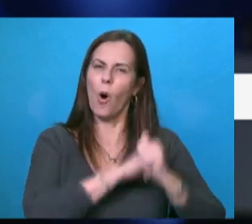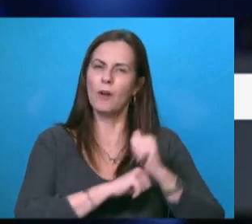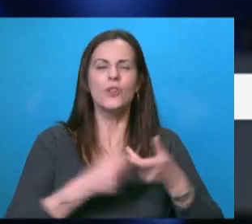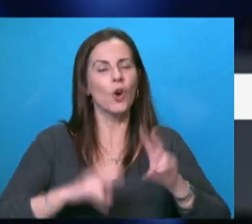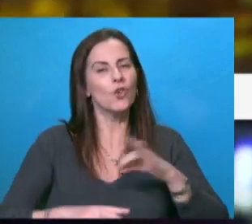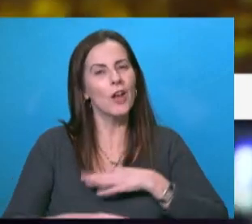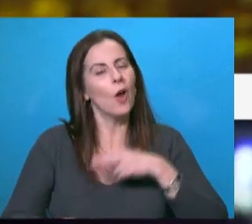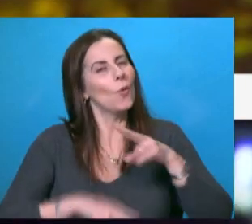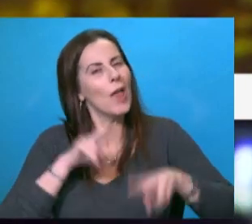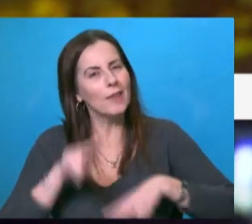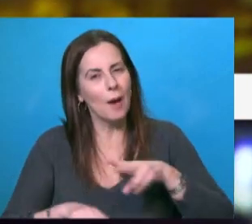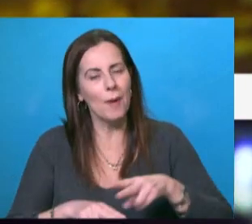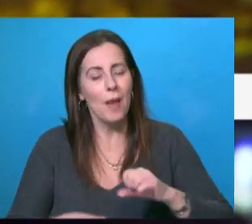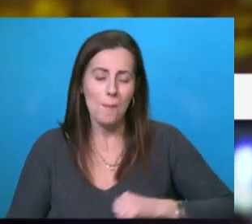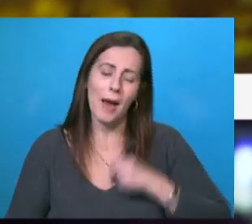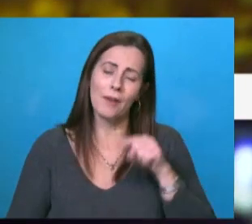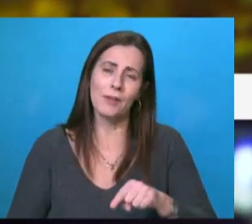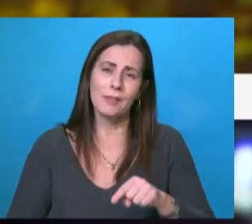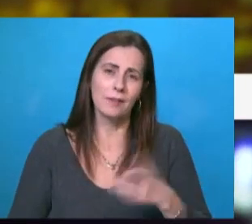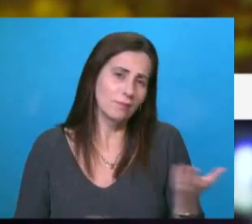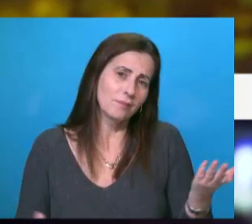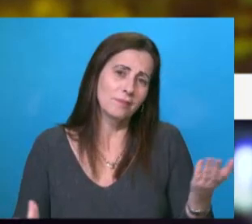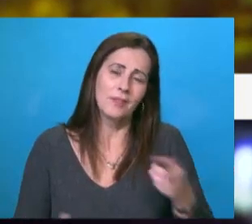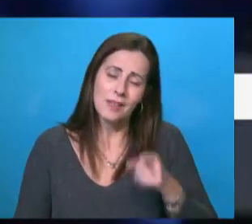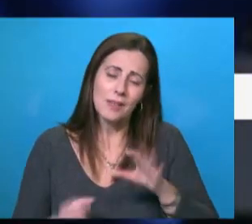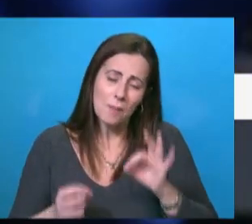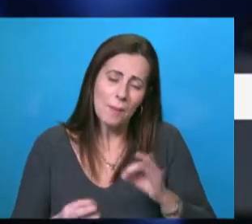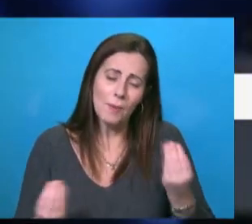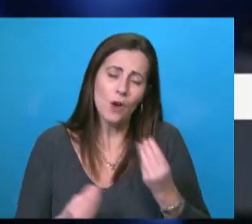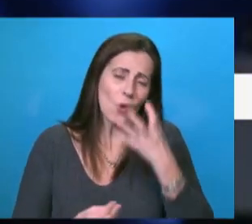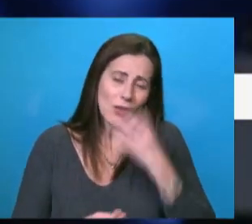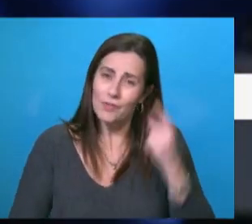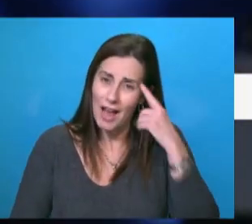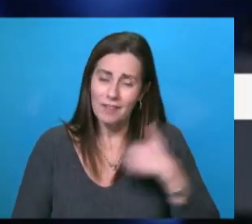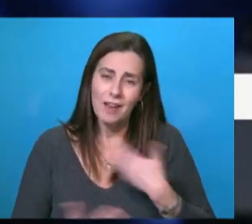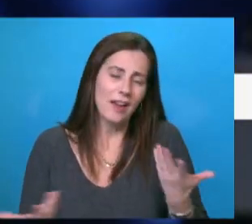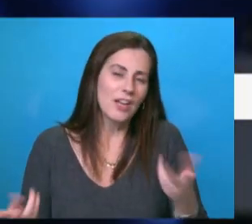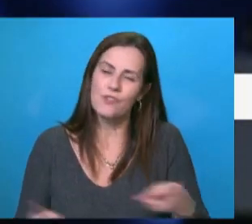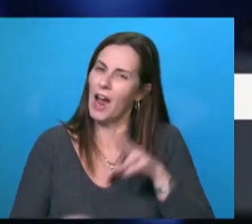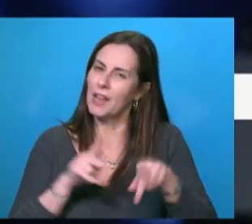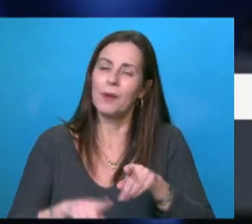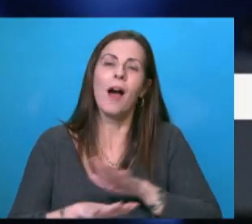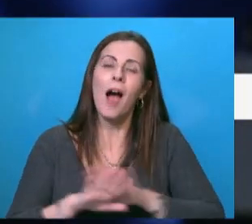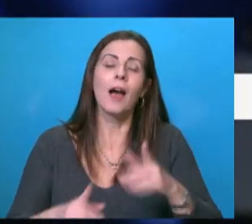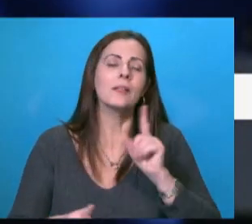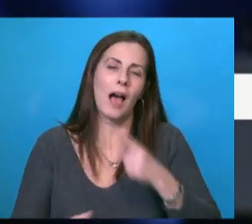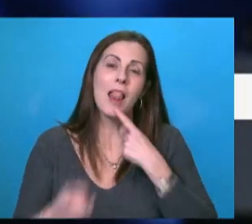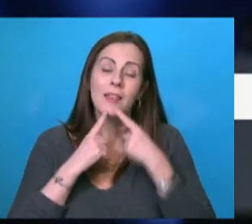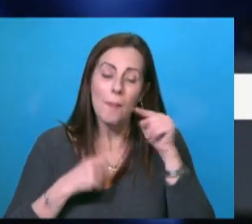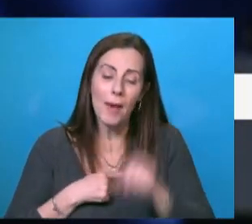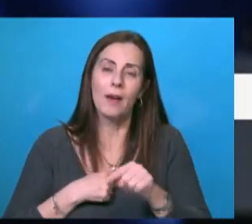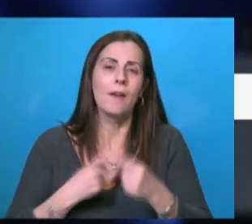לטפל בכאב הזה שהוא חשוף. הוא עצב חשוף, ובעיניי אין דרך אחרת לטפל בו חוץ מלדבר עליו ולדסקס